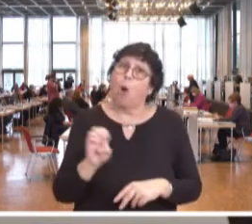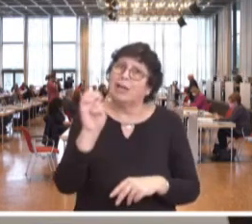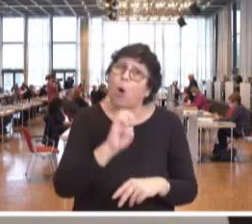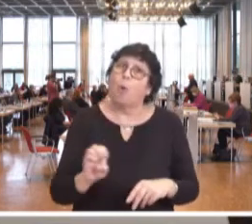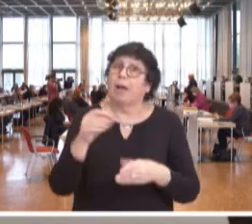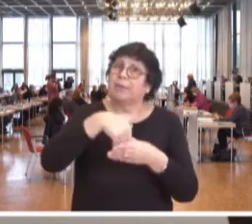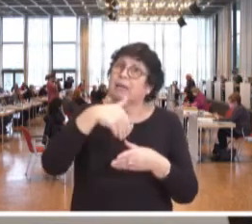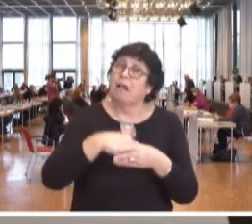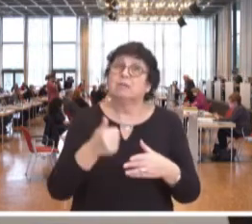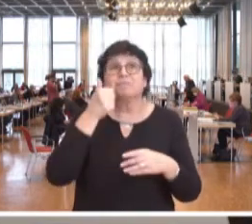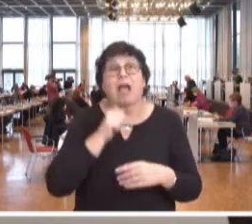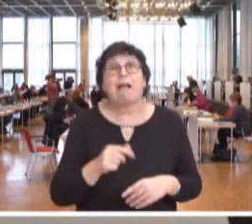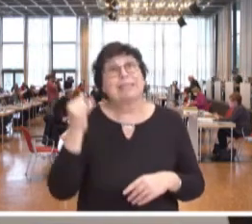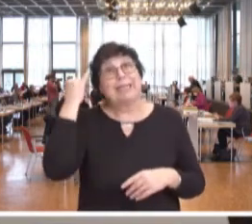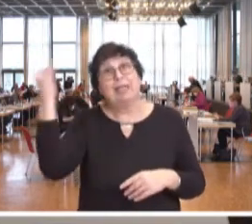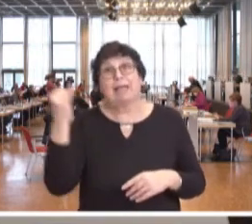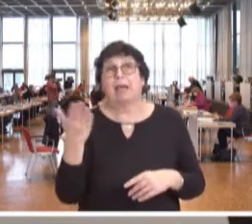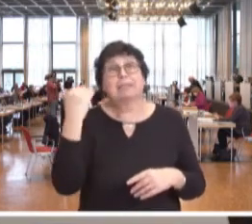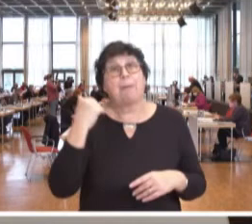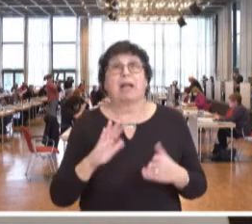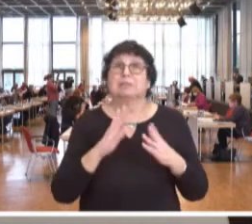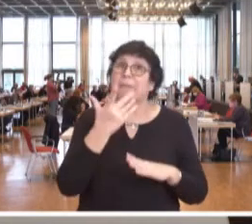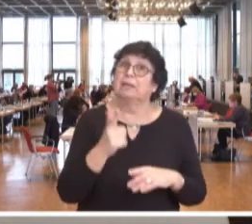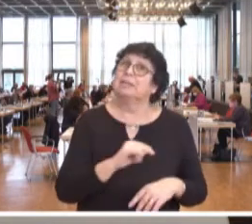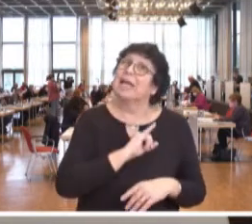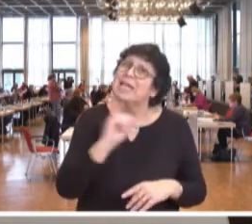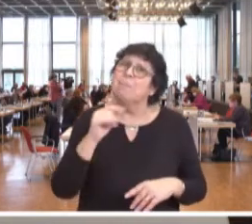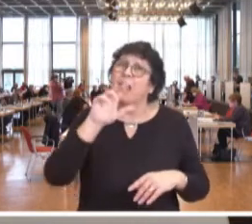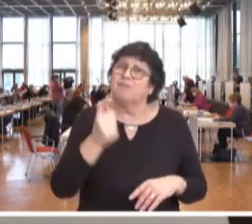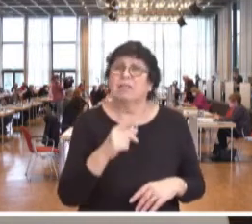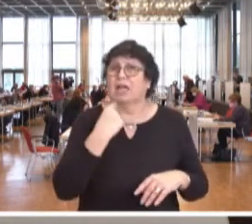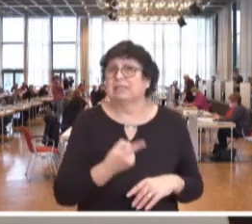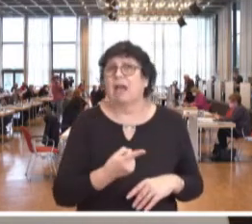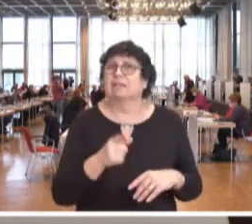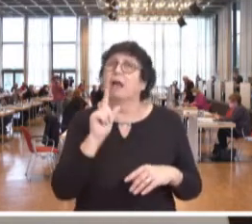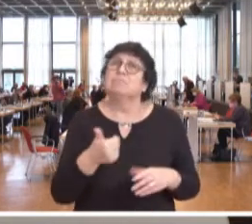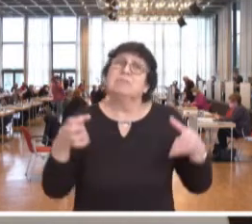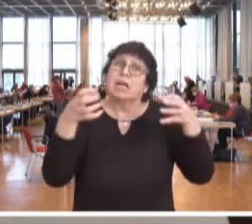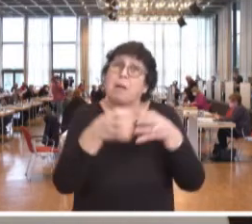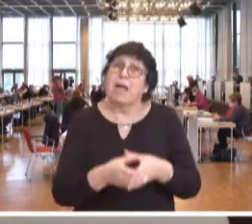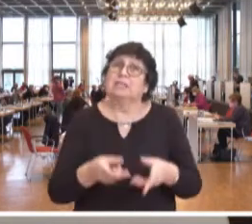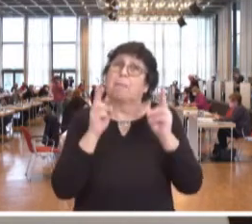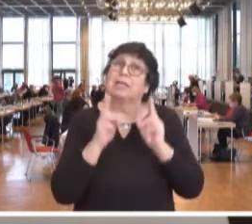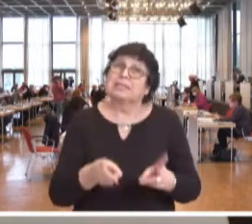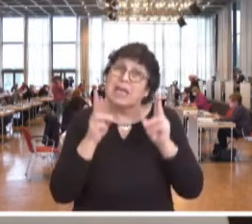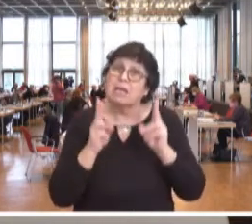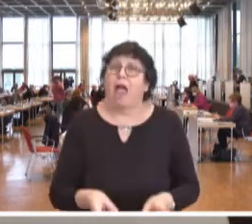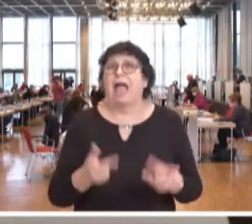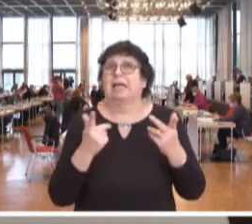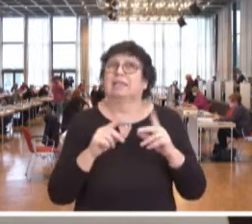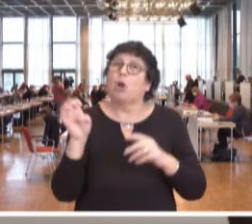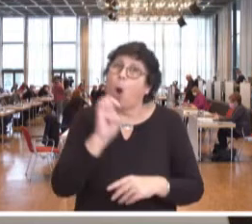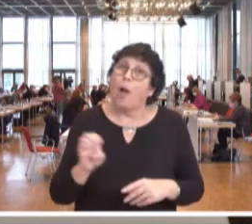Idee aufgreifen, die schon Willy Brandt unter anderem auch immer wieder vorgetragen hat, dass wir eine gemeinsame Sicherheitsarchitektur in Europa bauen